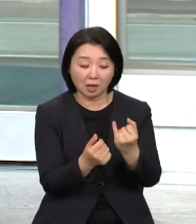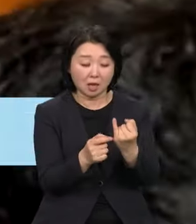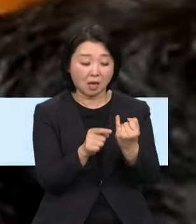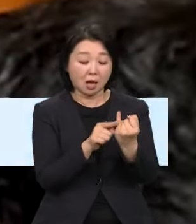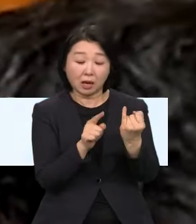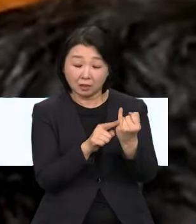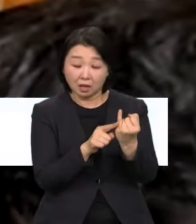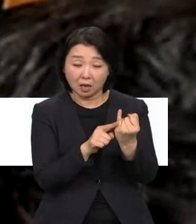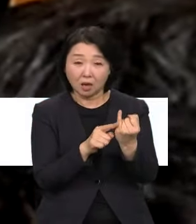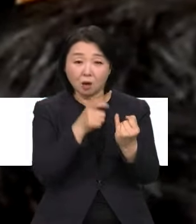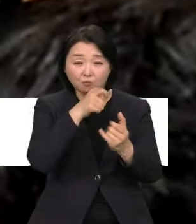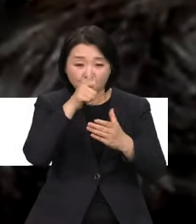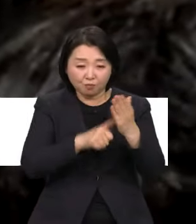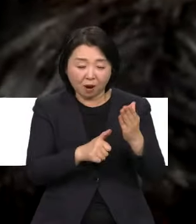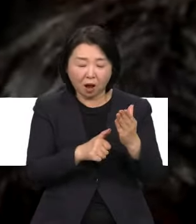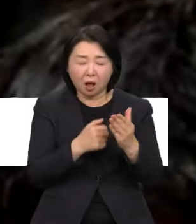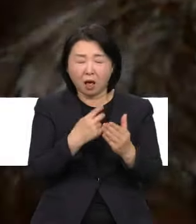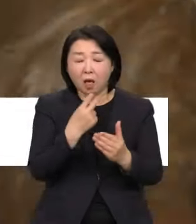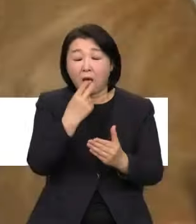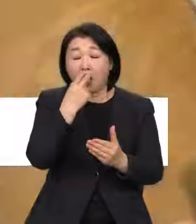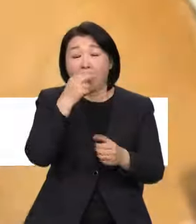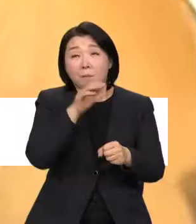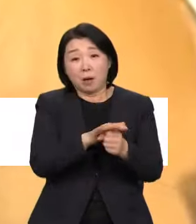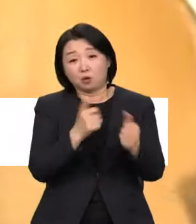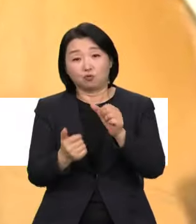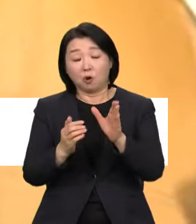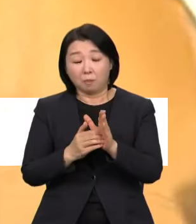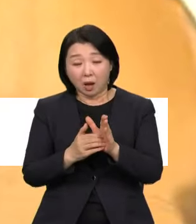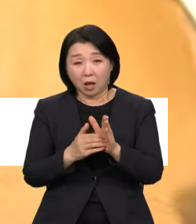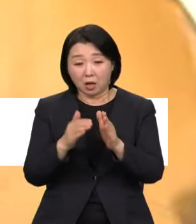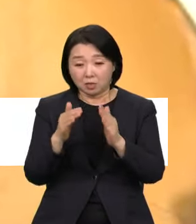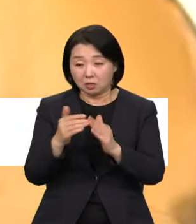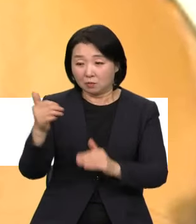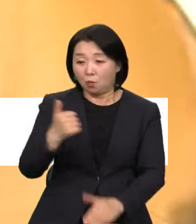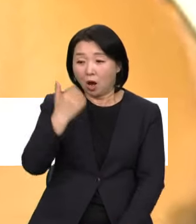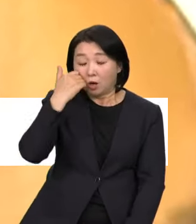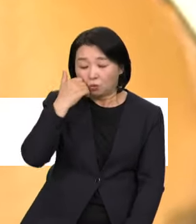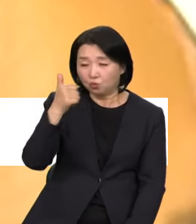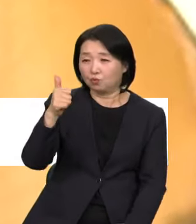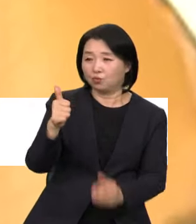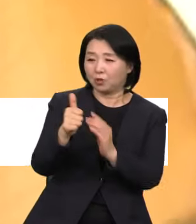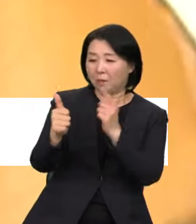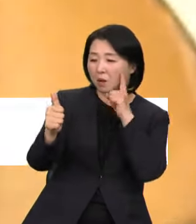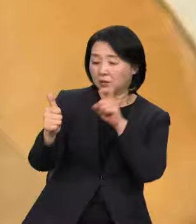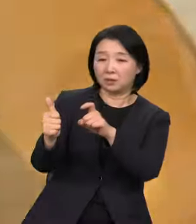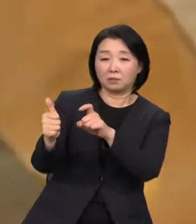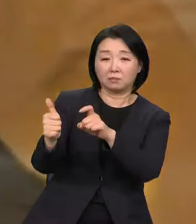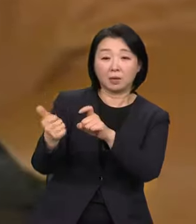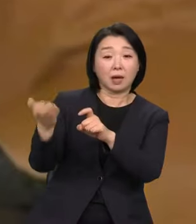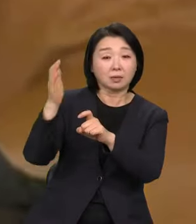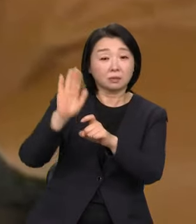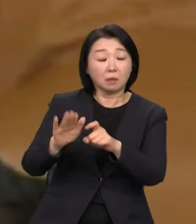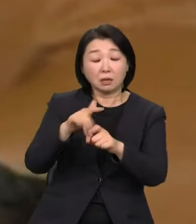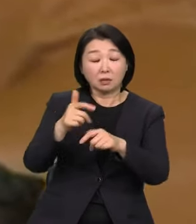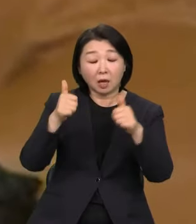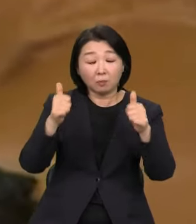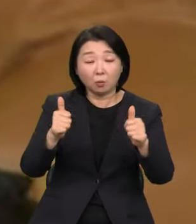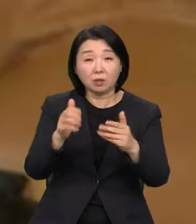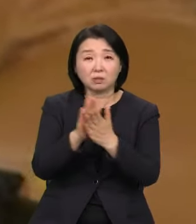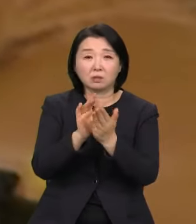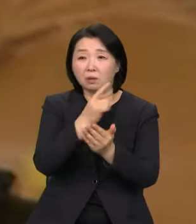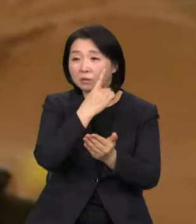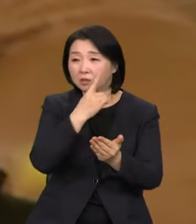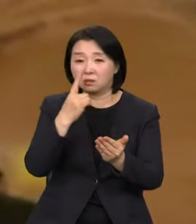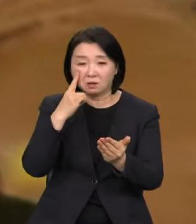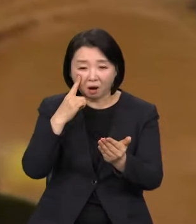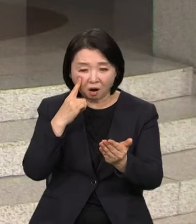욕조에서 질식사를 했고 집에 드나든 유일한 사람인 남편이 범인으로 지목됐습니다 하지만 대법원이 직접 증거가